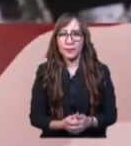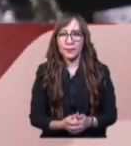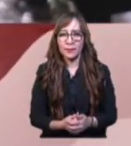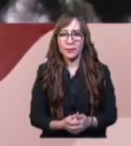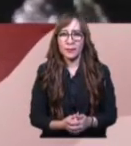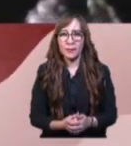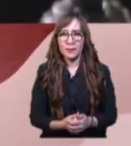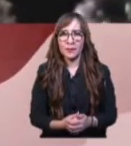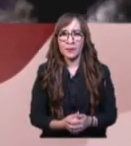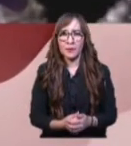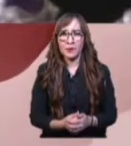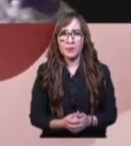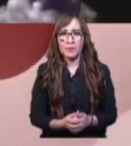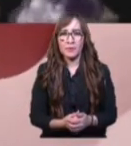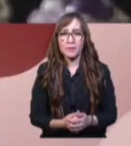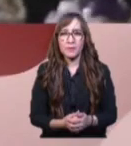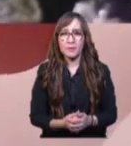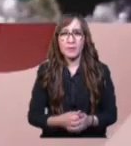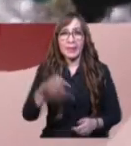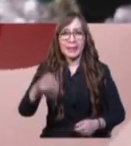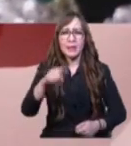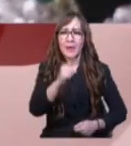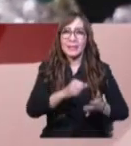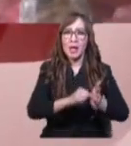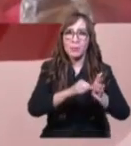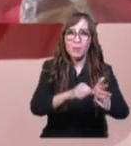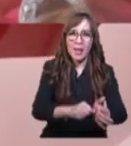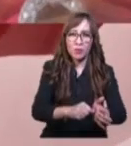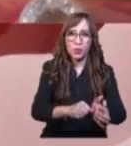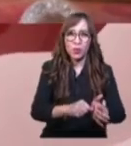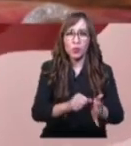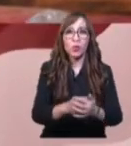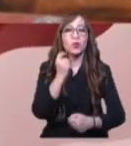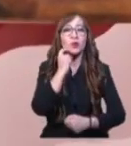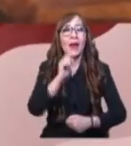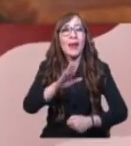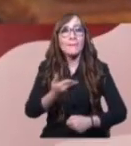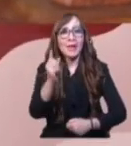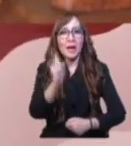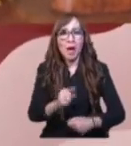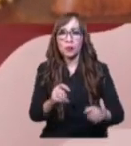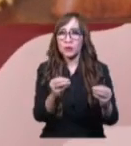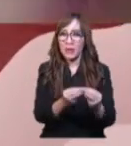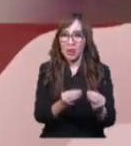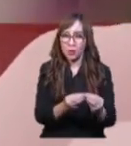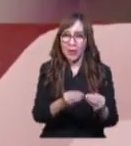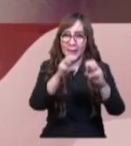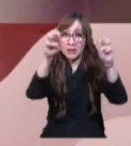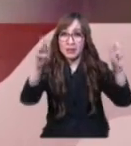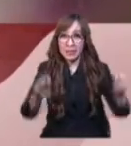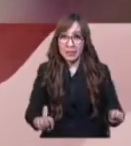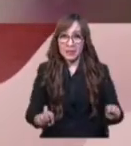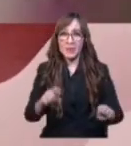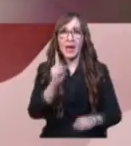untuk mencatat. Dengan adanya marketplace ini akan membantu merunut ada pesanan apa aja, harus diantar seperti apa, dan sudah ada sistem yang